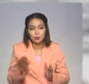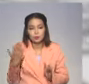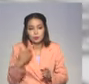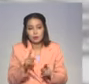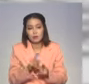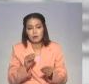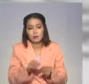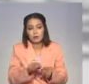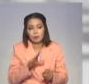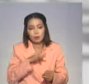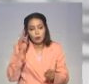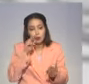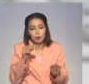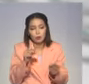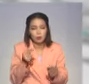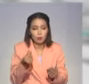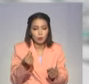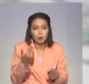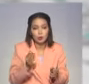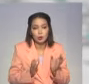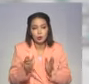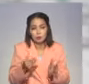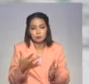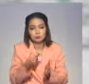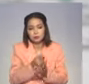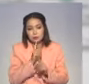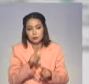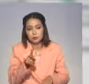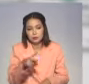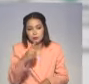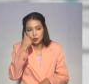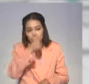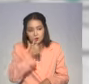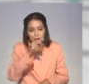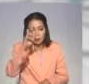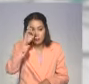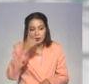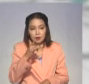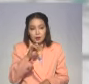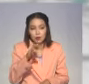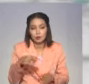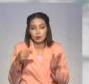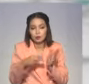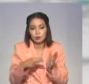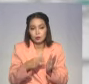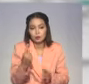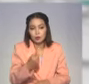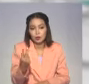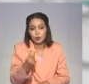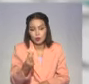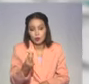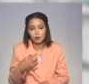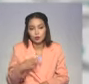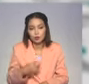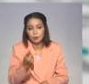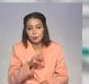қолданыста болған оқу ақысы университет шығындарын өтемейді. 2021 жылдан бері мемлекеттік гранттардың құны бірінші, екінші курсқа 1 миллион